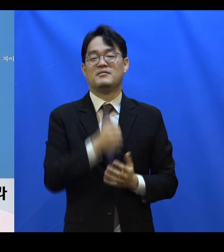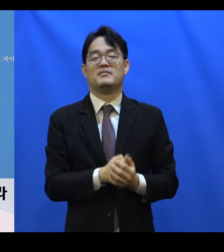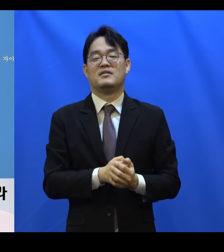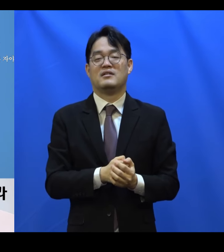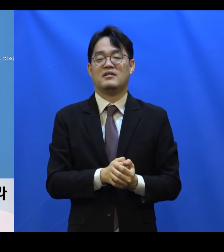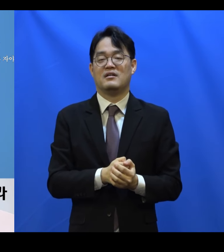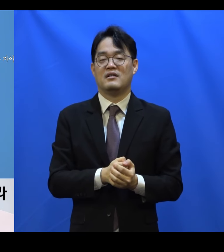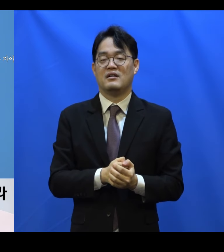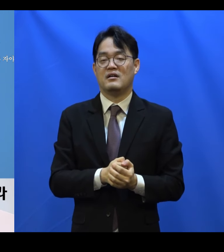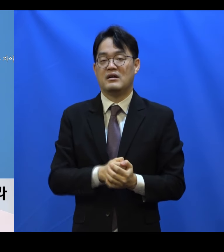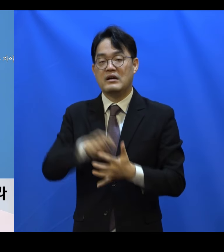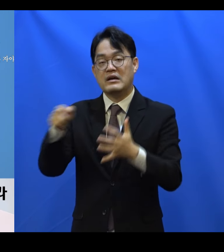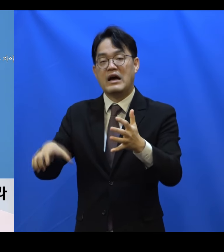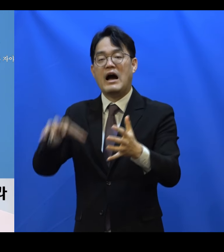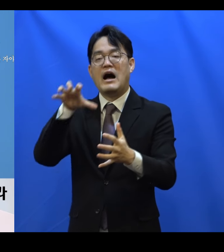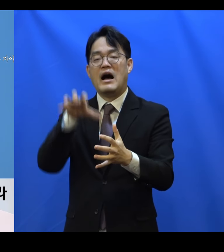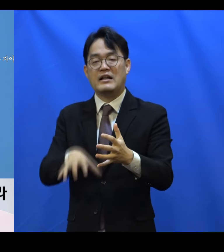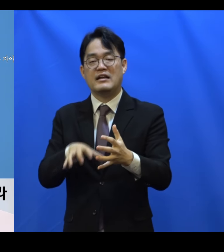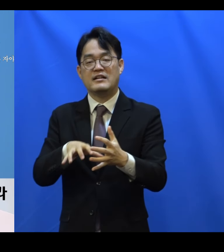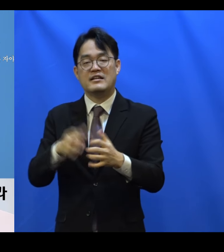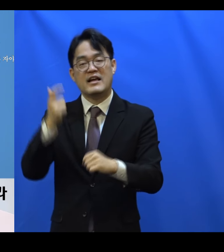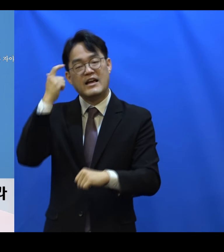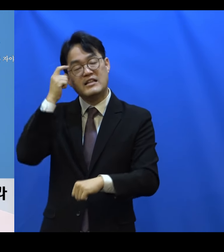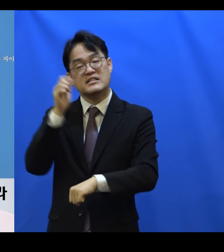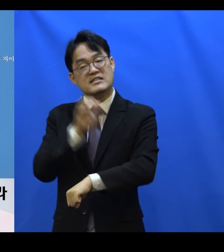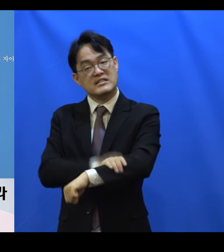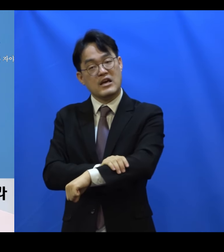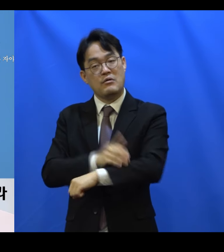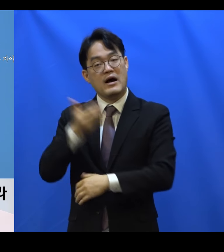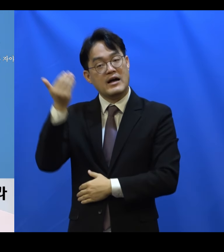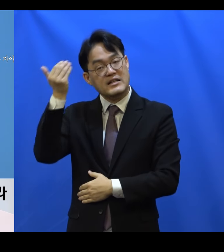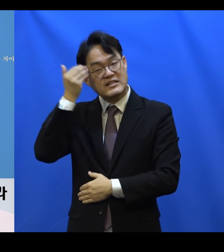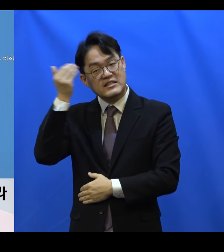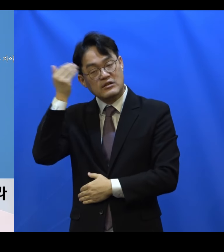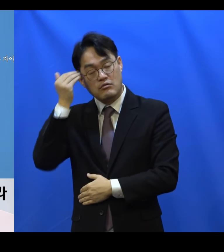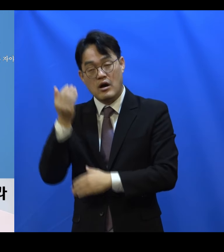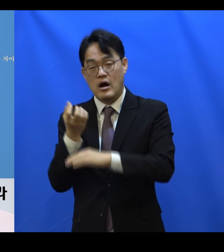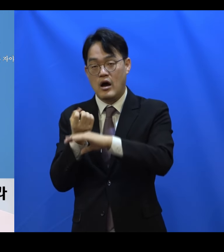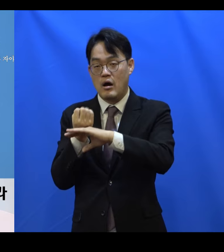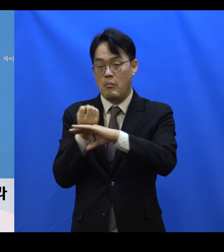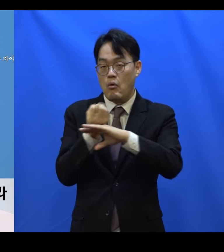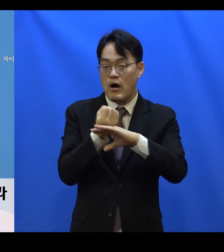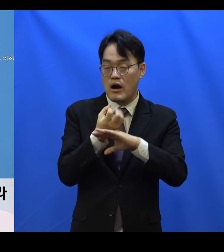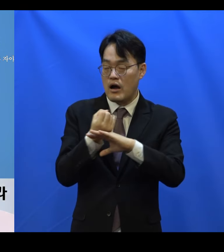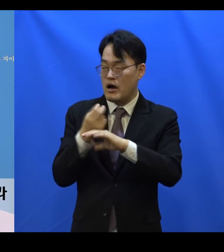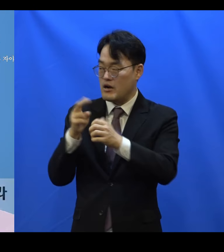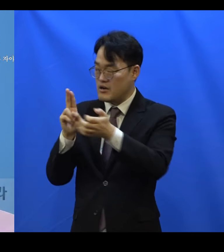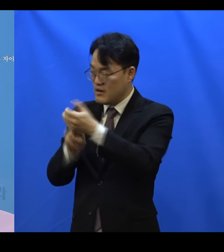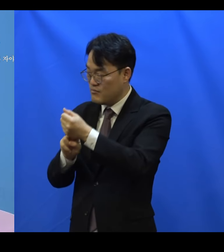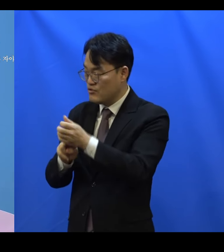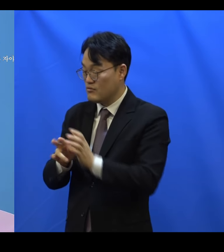있느니라. 이 사과나무는 아름다움과 사랑스러움을 같이 가지고 있습니다.